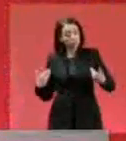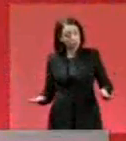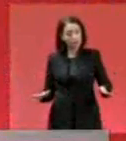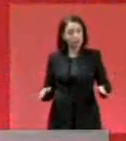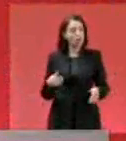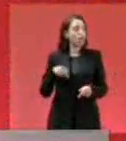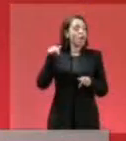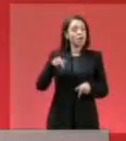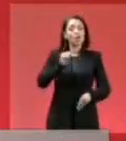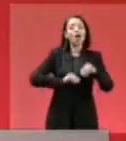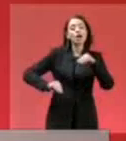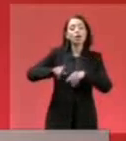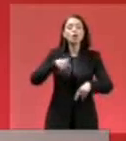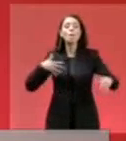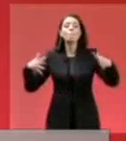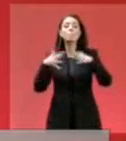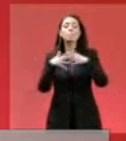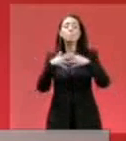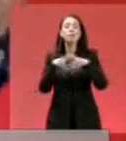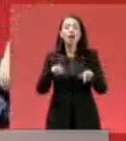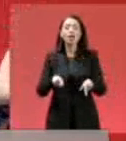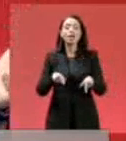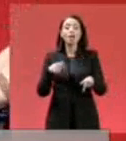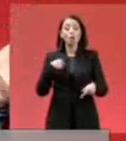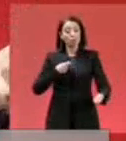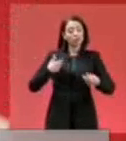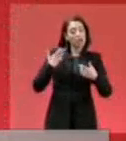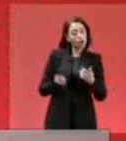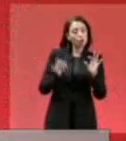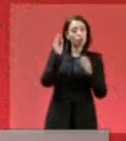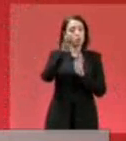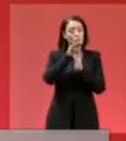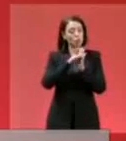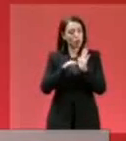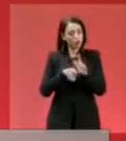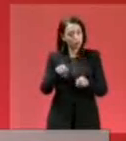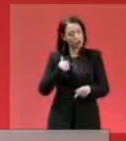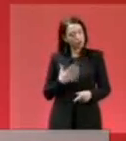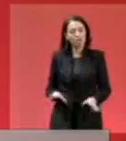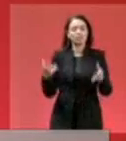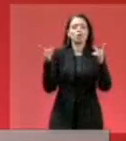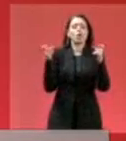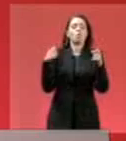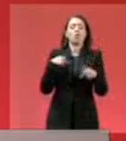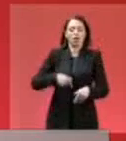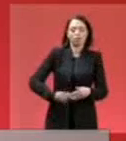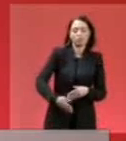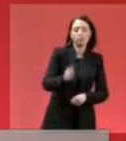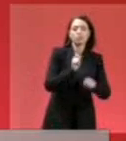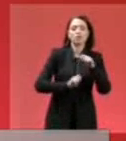μας σε αυτή την εκλογική μάχη. Τα επιχειρήματα είναι τα όπλα μας σε αυτή την εκλογική